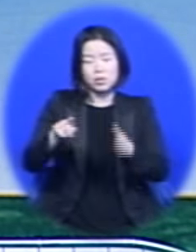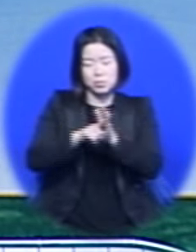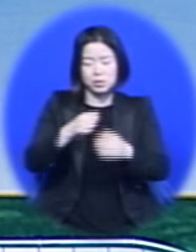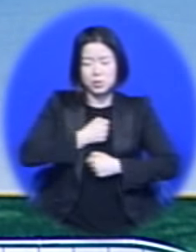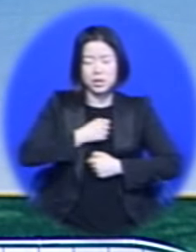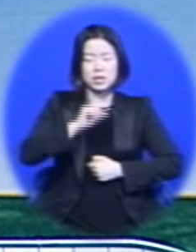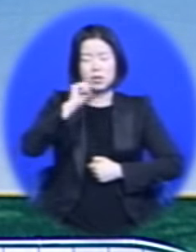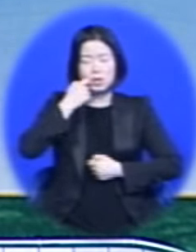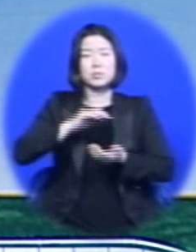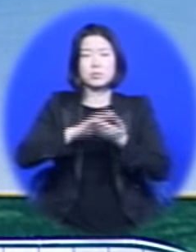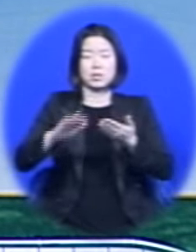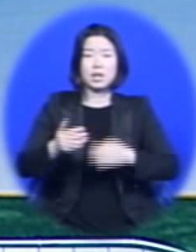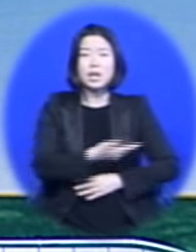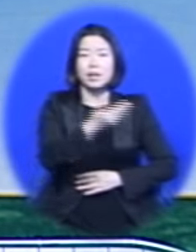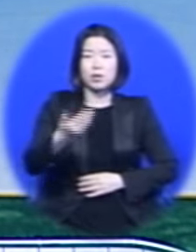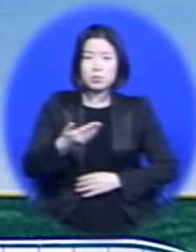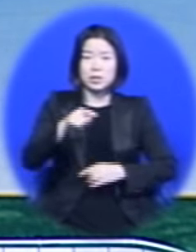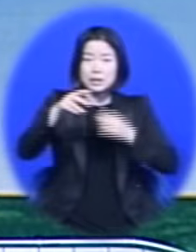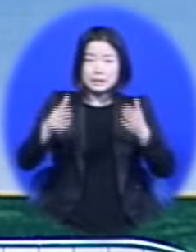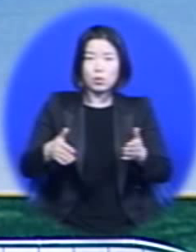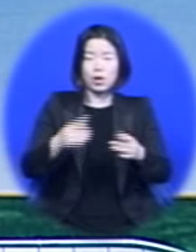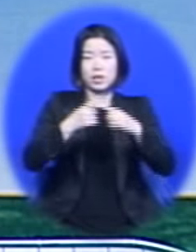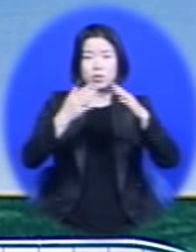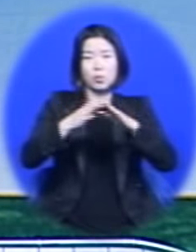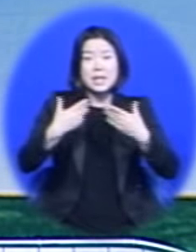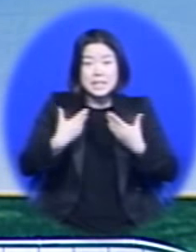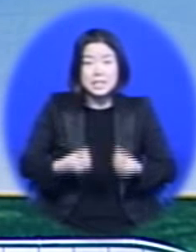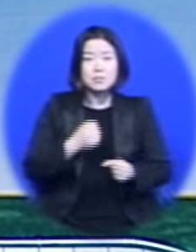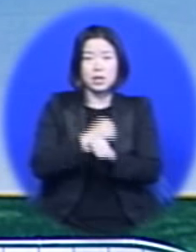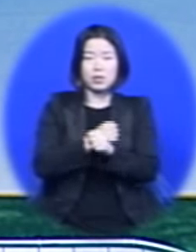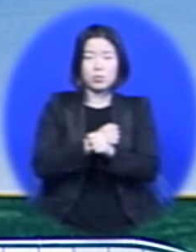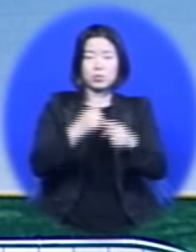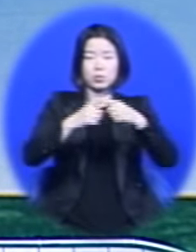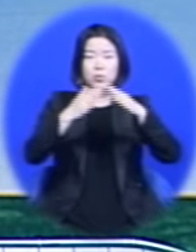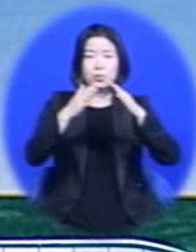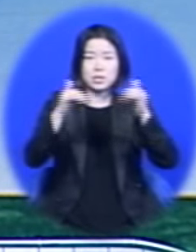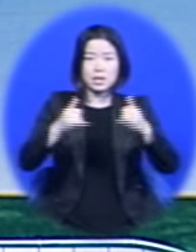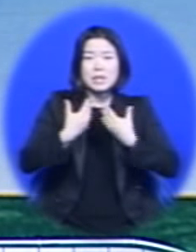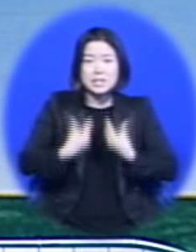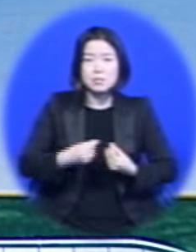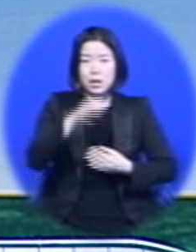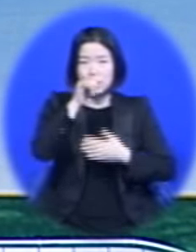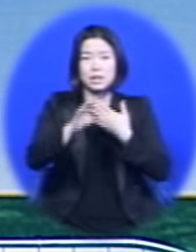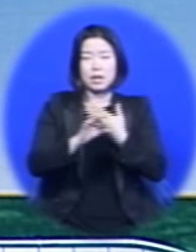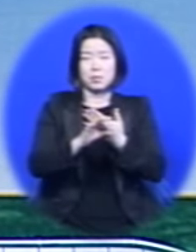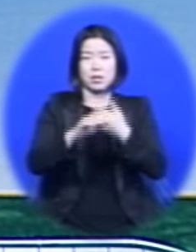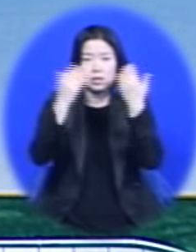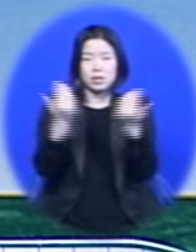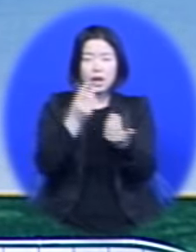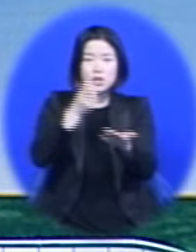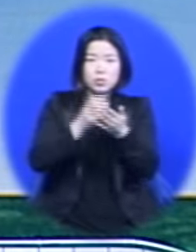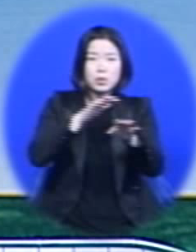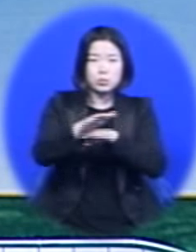어렵습니다. 여러분들이 그동안에 교회에 실망했거나 교인들에게 실망했다면 그건 다